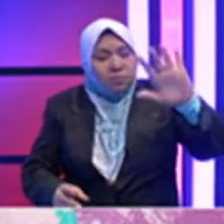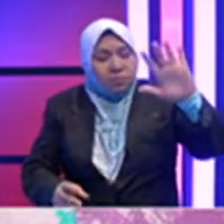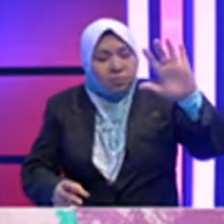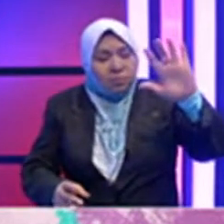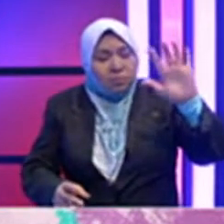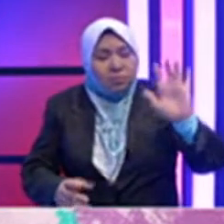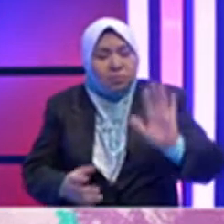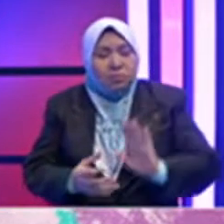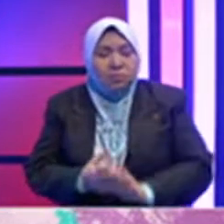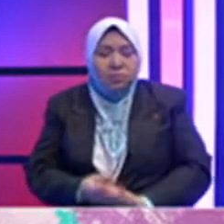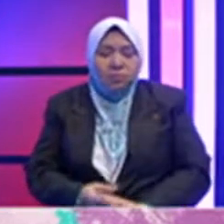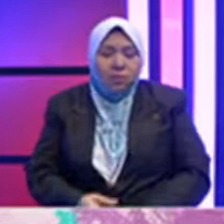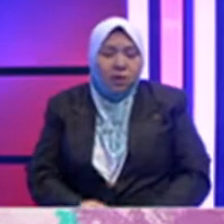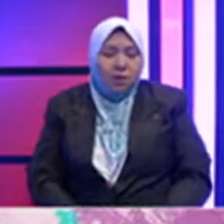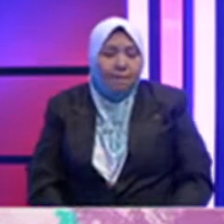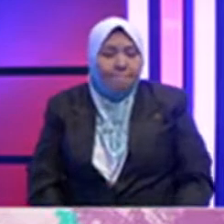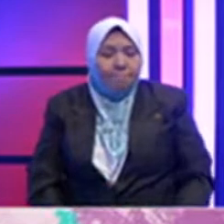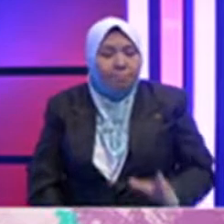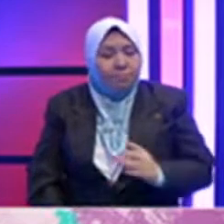الحكيم.